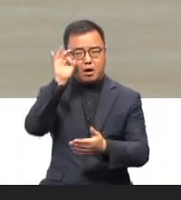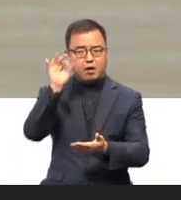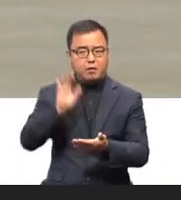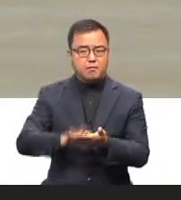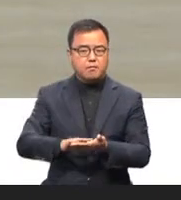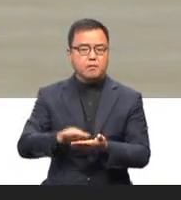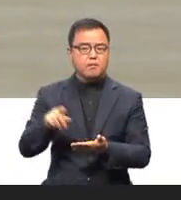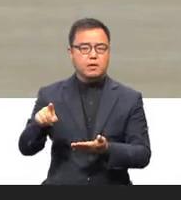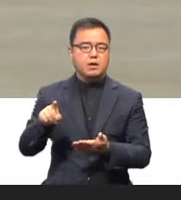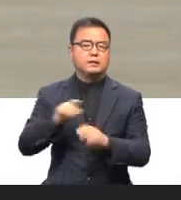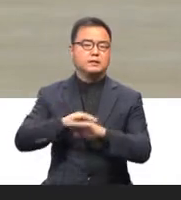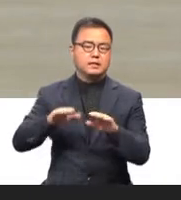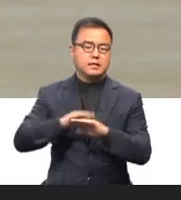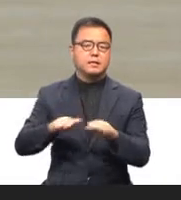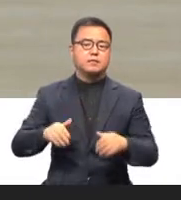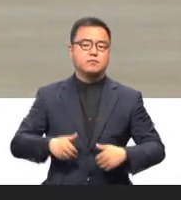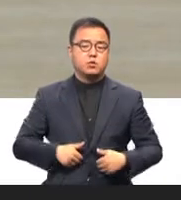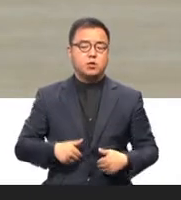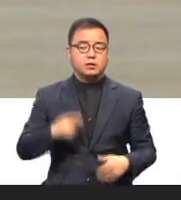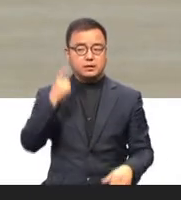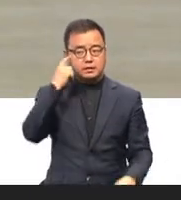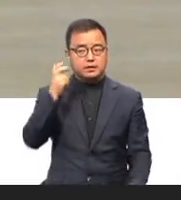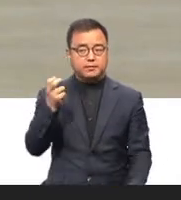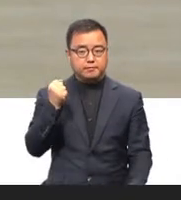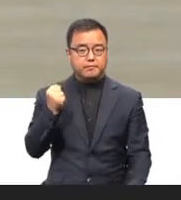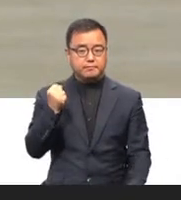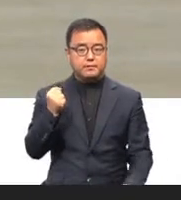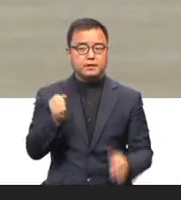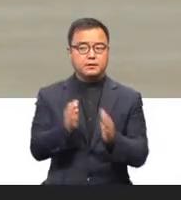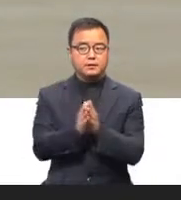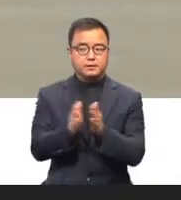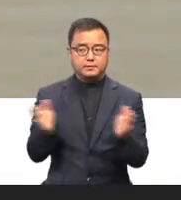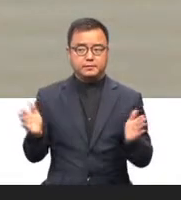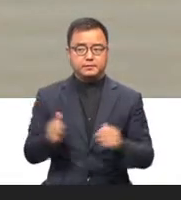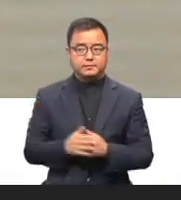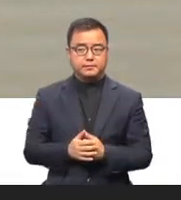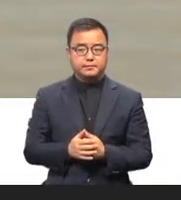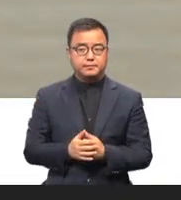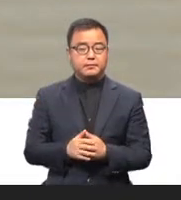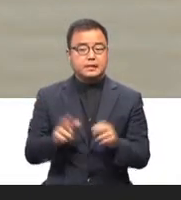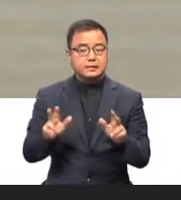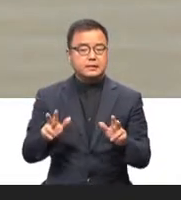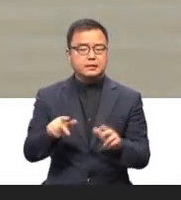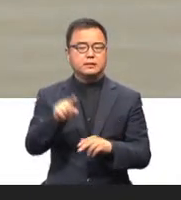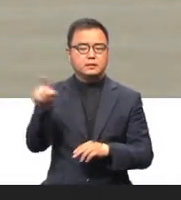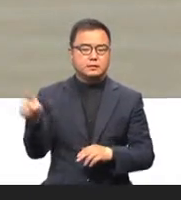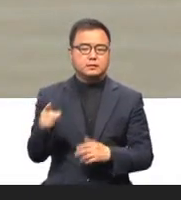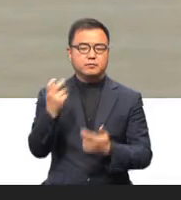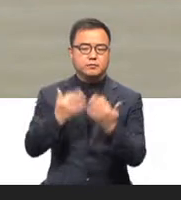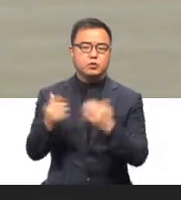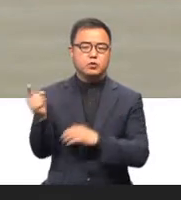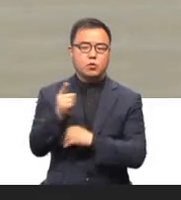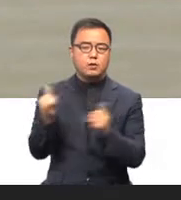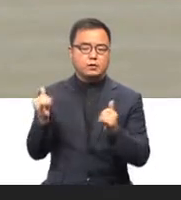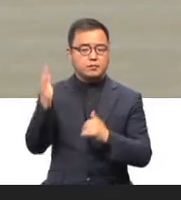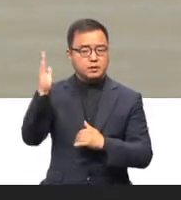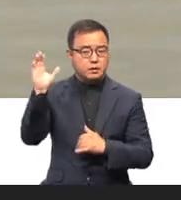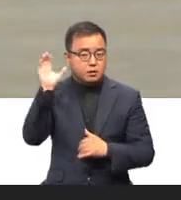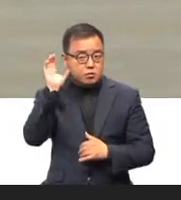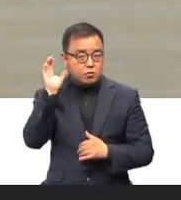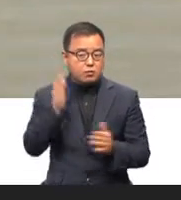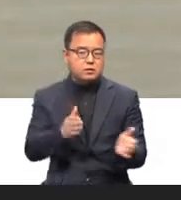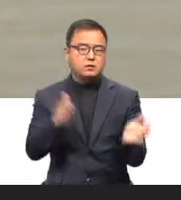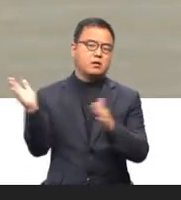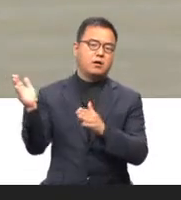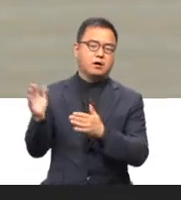그 부분을 좀 해결할 수 있으면 좋겠다라는 생각에서 시작하게 됐습니다. 지금 그분들의 이야기를 듣고서 그냥 넘기면은 좀